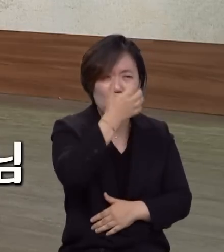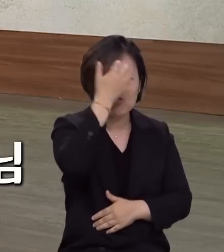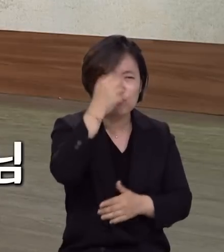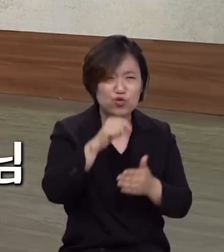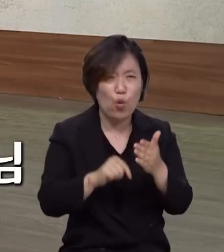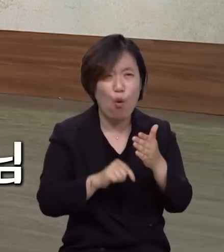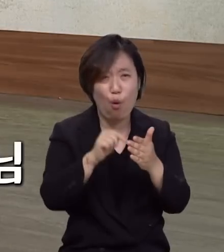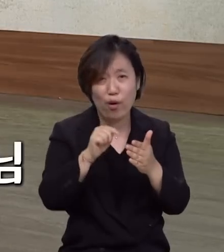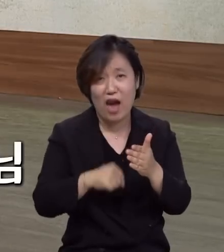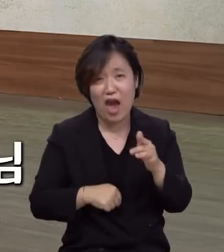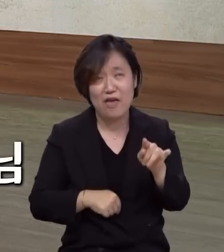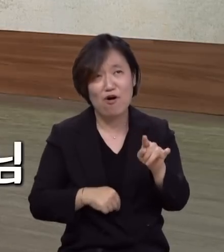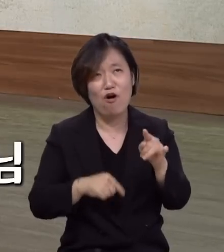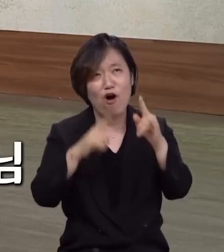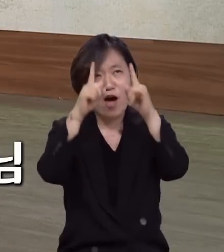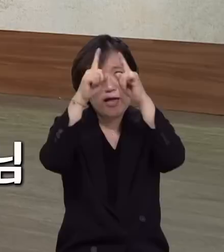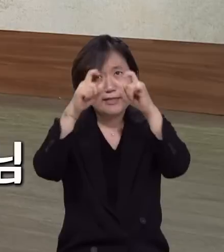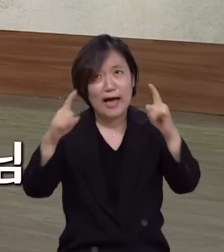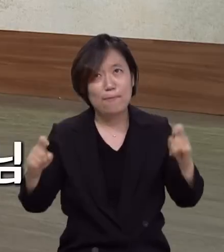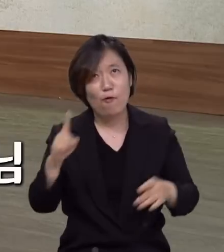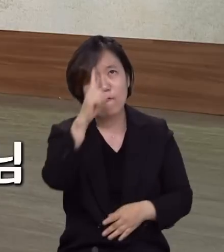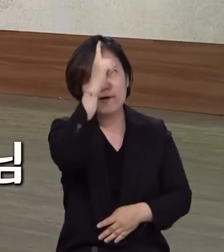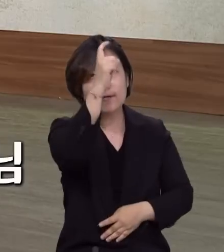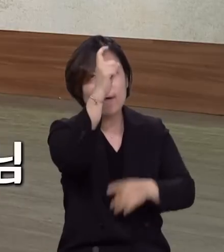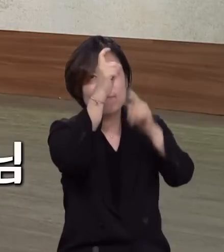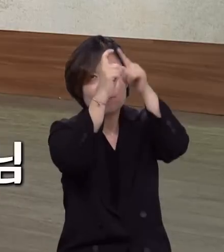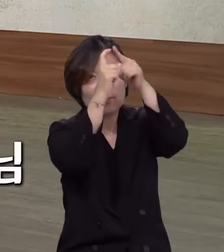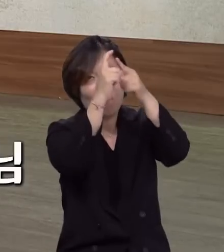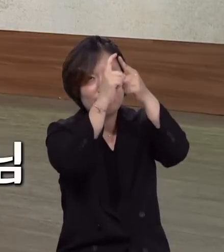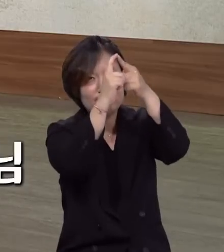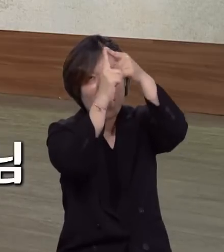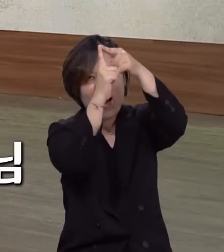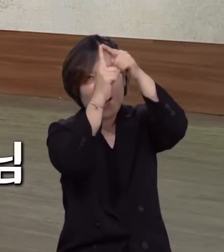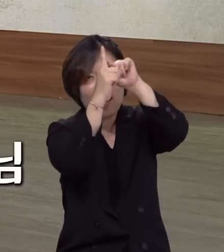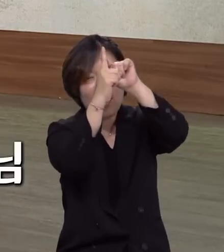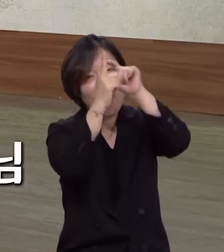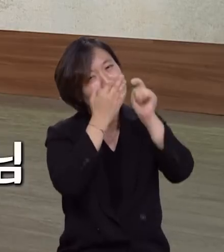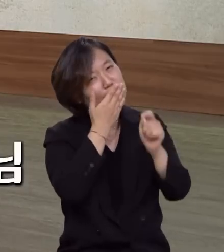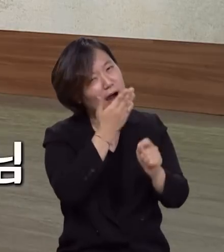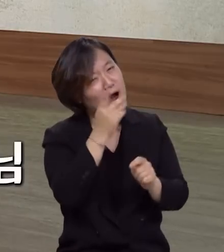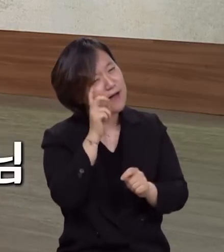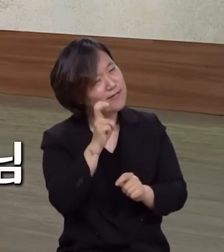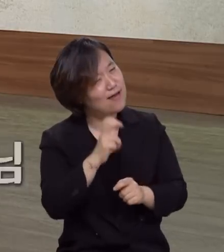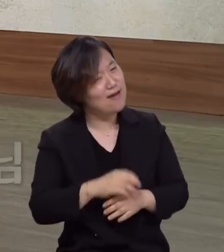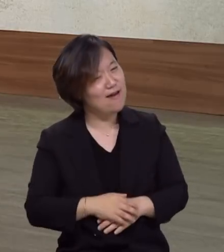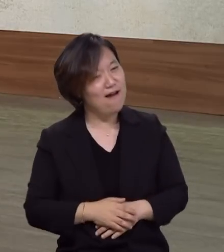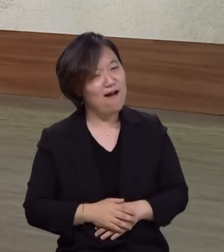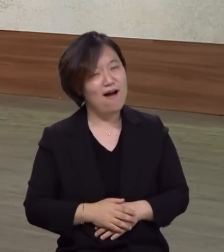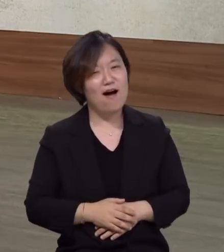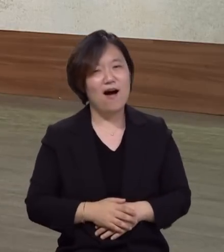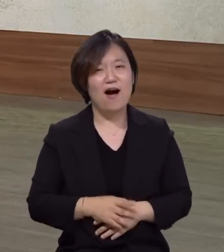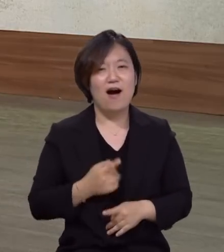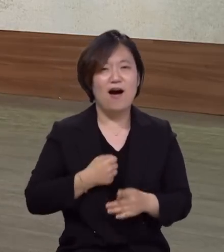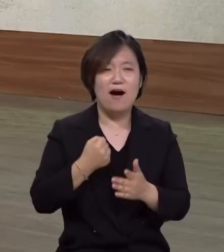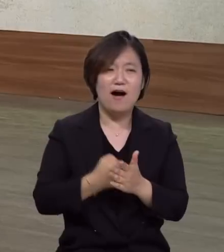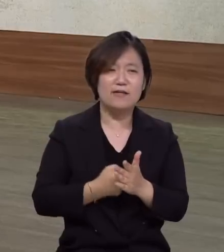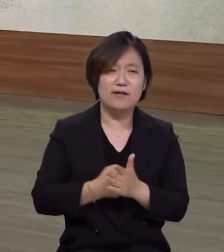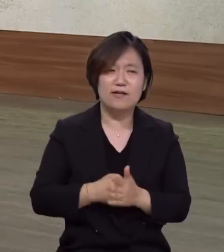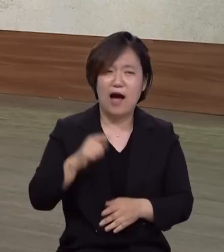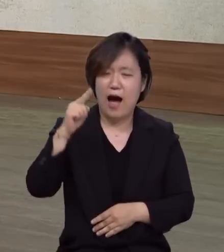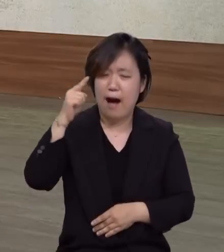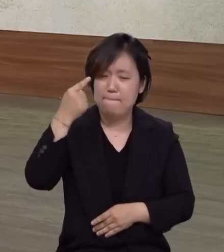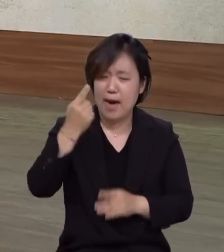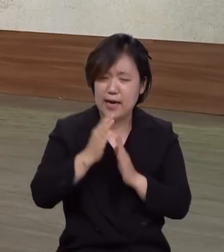구부러진 그 탑에 꼭대기가 딱 설거 같은데라는 느낌이 드시더래요 내가 100일 기도 한 번만 더하면